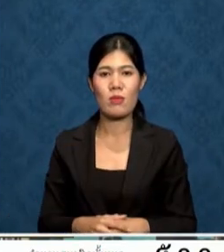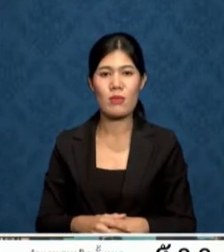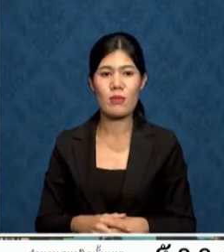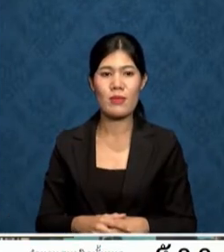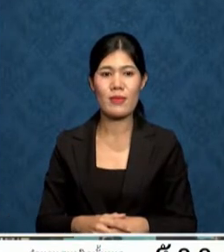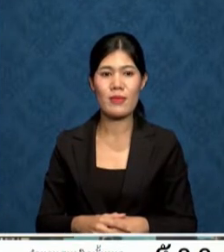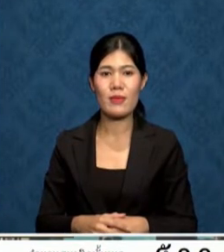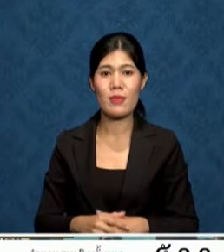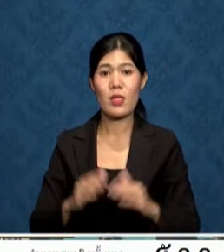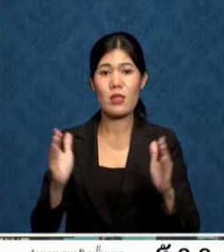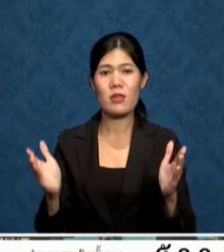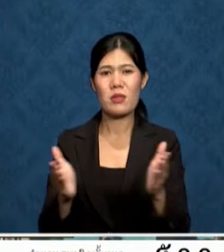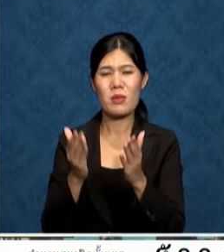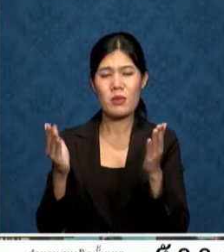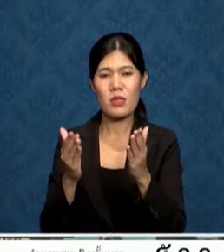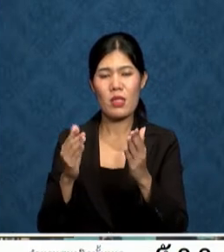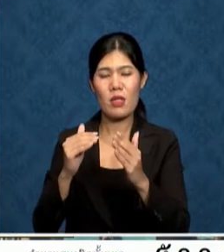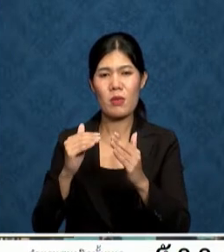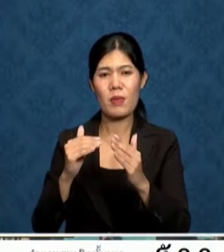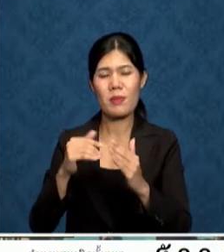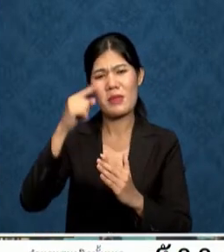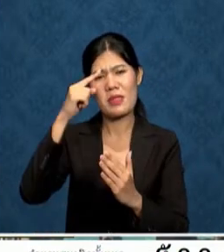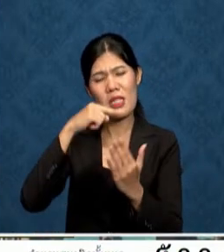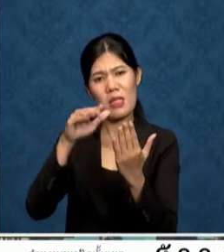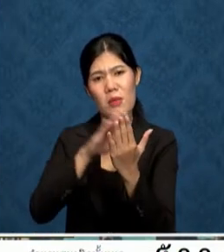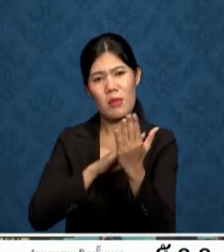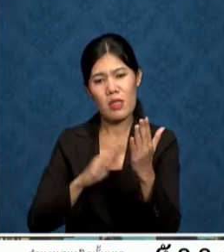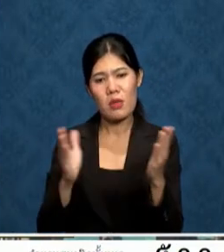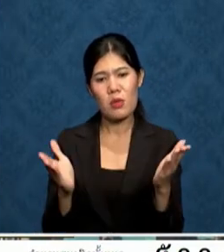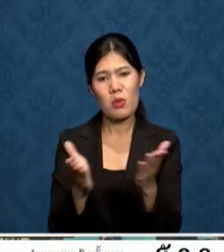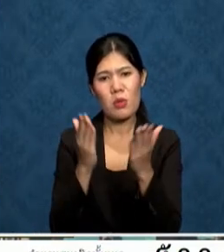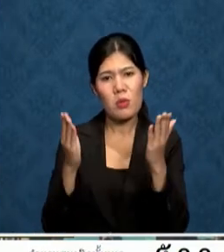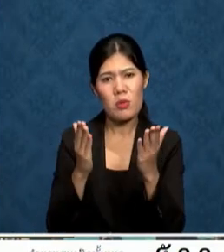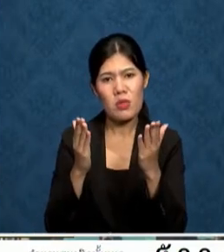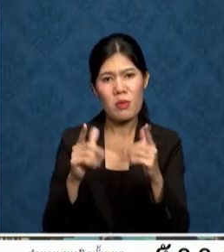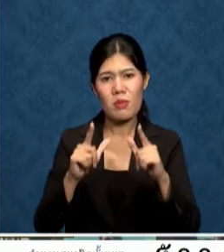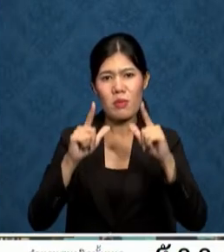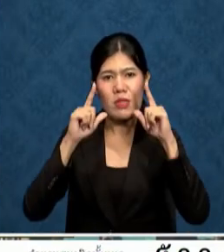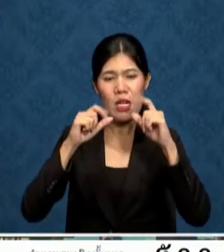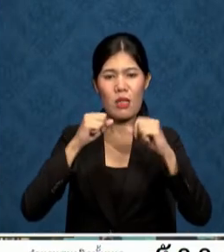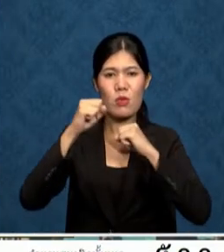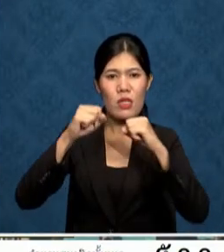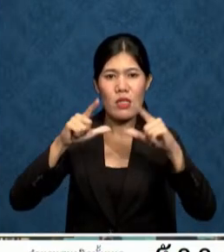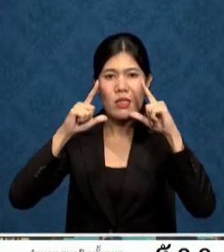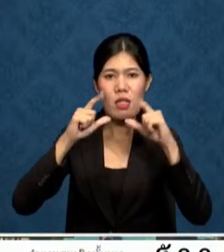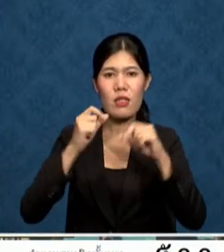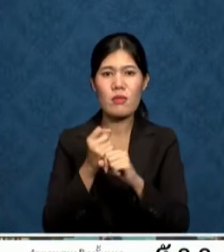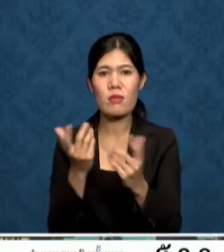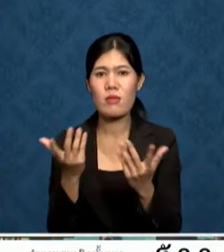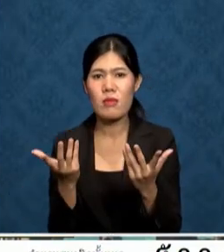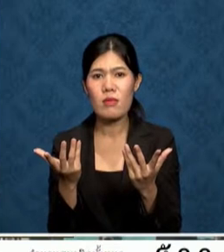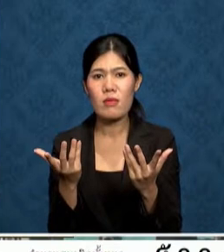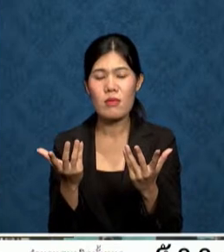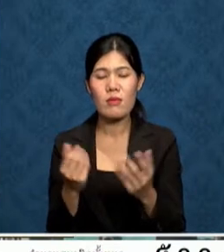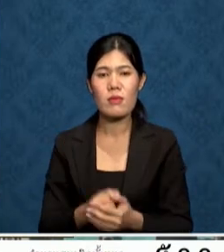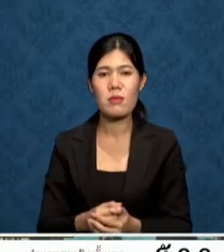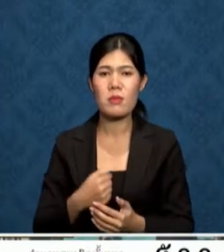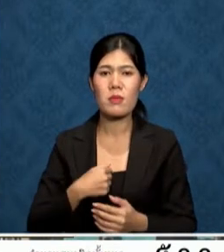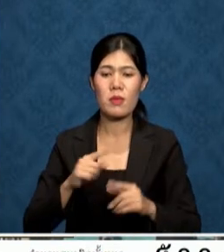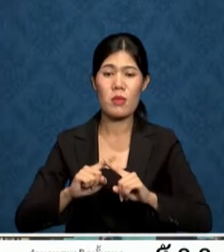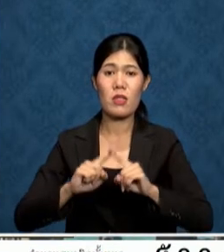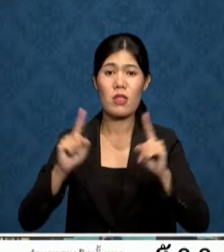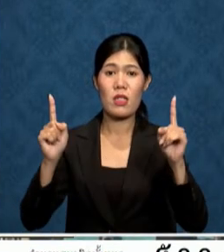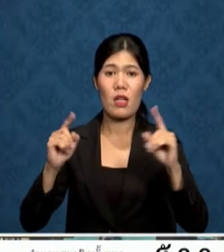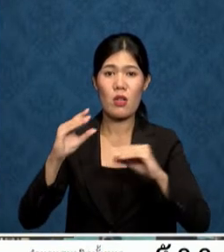การเสริมสร้าง Soft Powerของมวยไทยอย่างไรมันทำให้คุณค่าของมวยไทยเพิ่มอย่างไรและมันต่างจากโครง